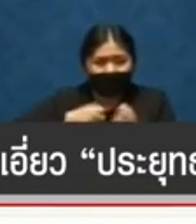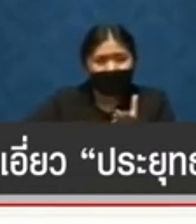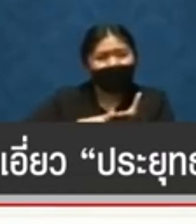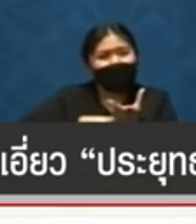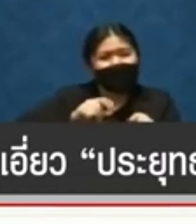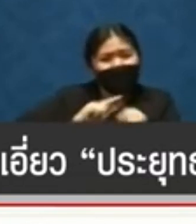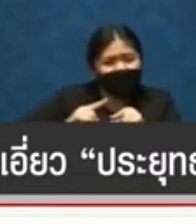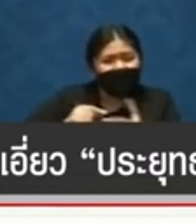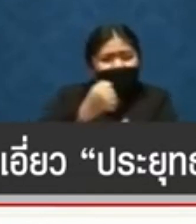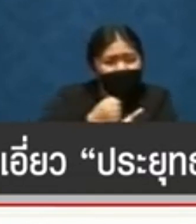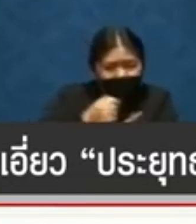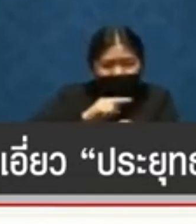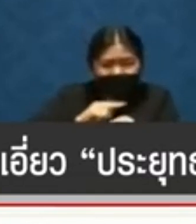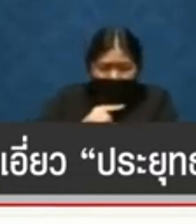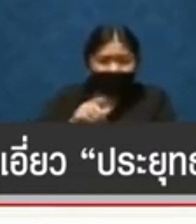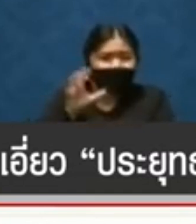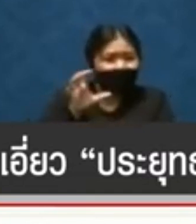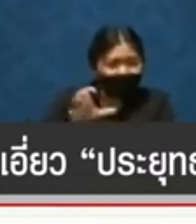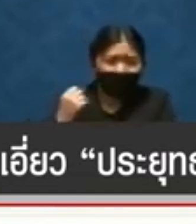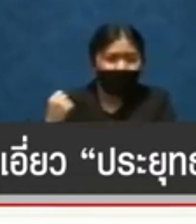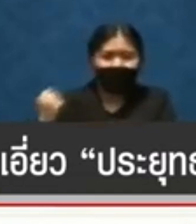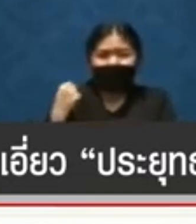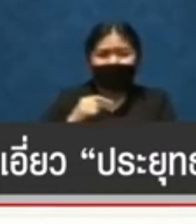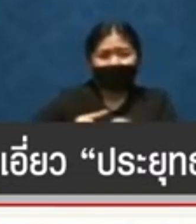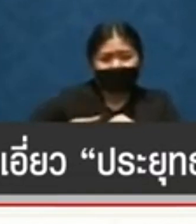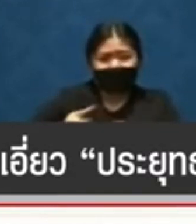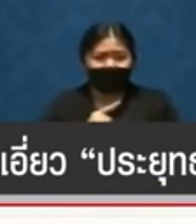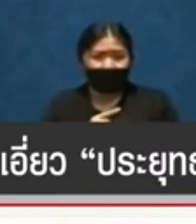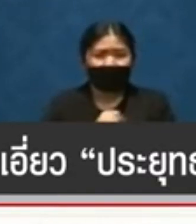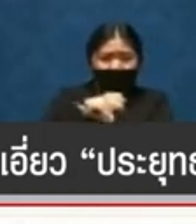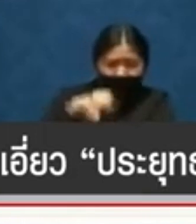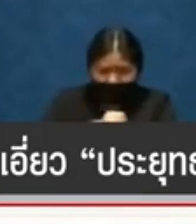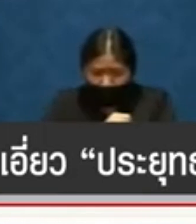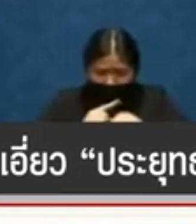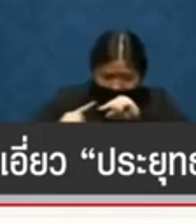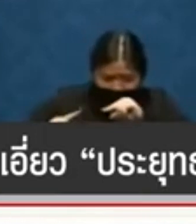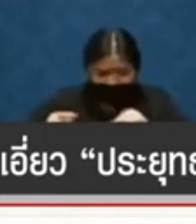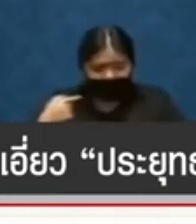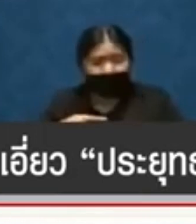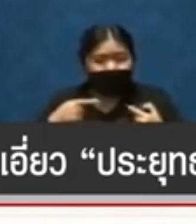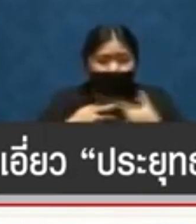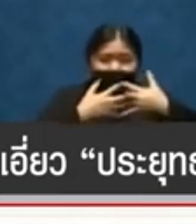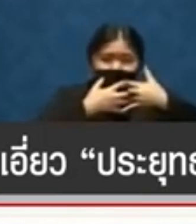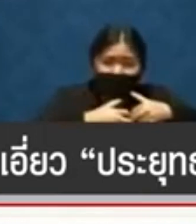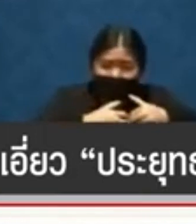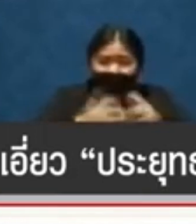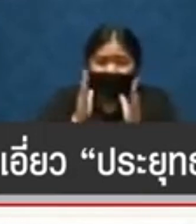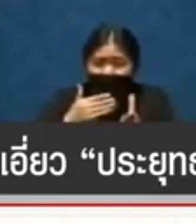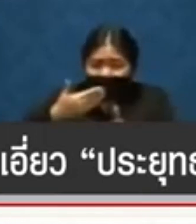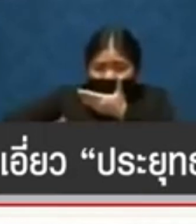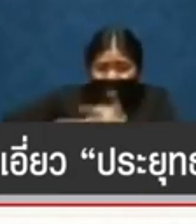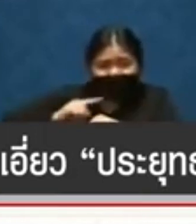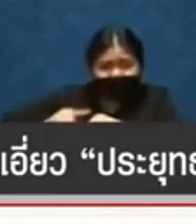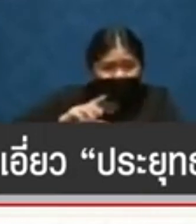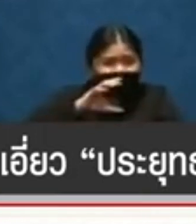นาฬิกาเนี่ยยืมพรรคกันแล้วใช่หรือไม่แล้วใช่มั้ยเราก็อธิบายว่าทุนมีร้านเนี่ยเป็นเจ้าของบริษัทสตาร์แซมฟายมีบท